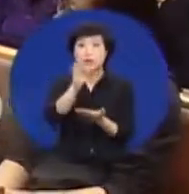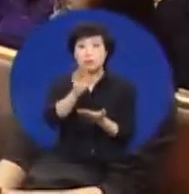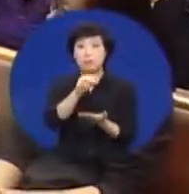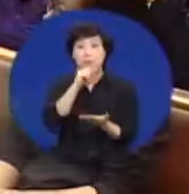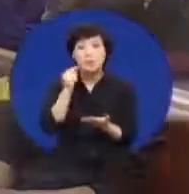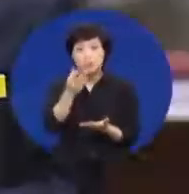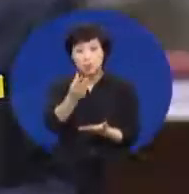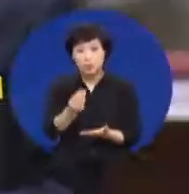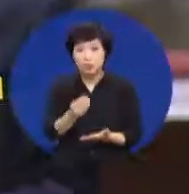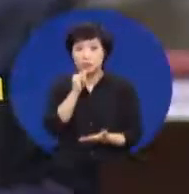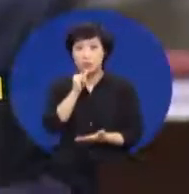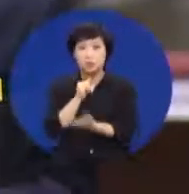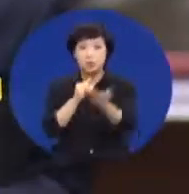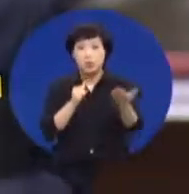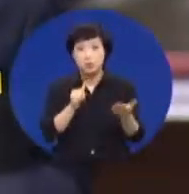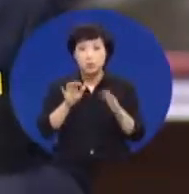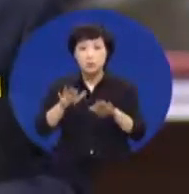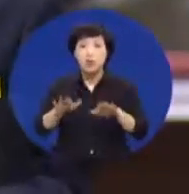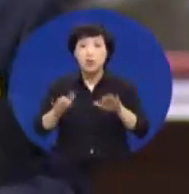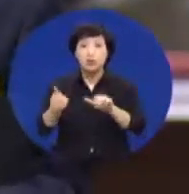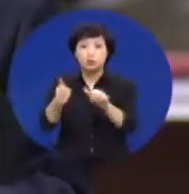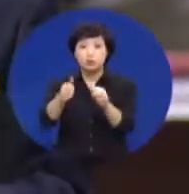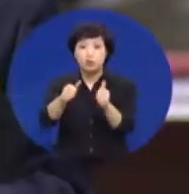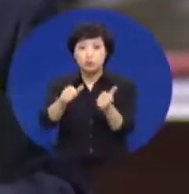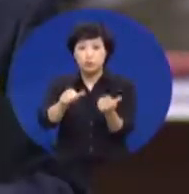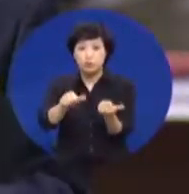져서 죽어서